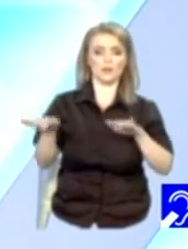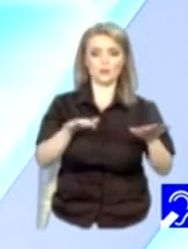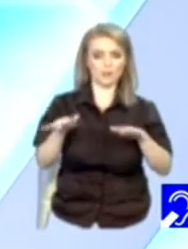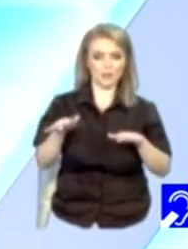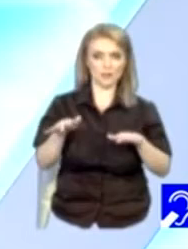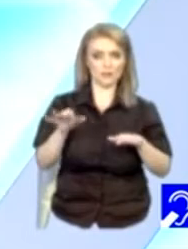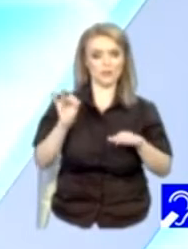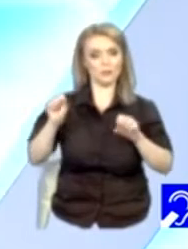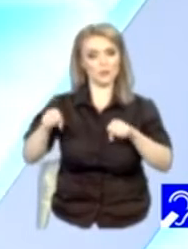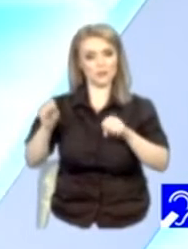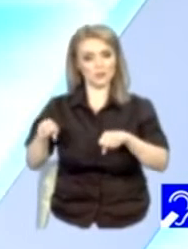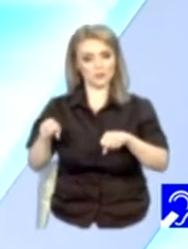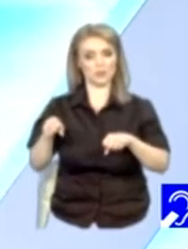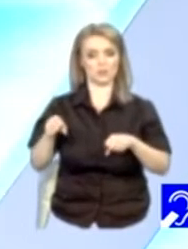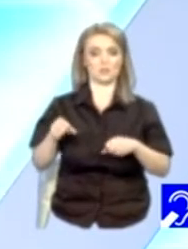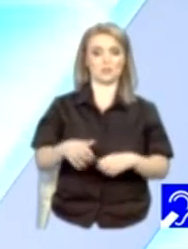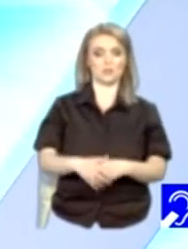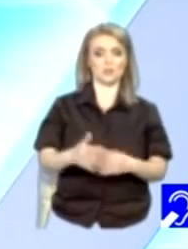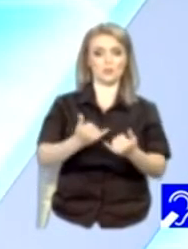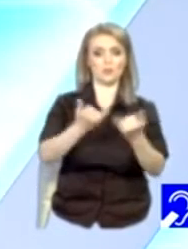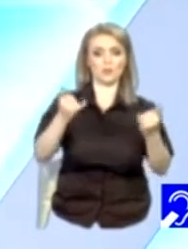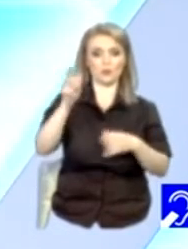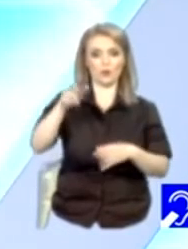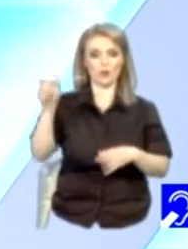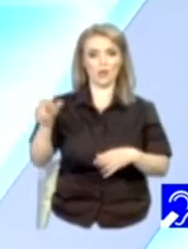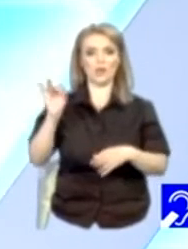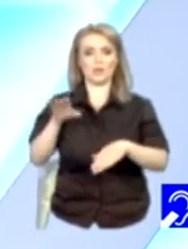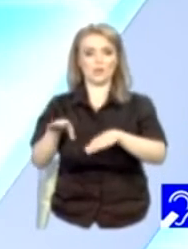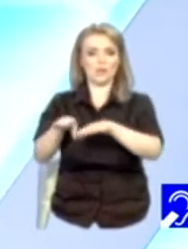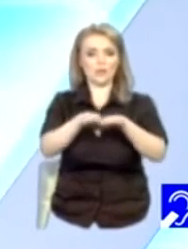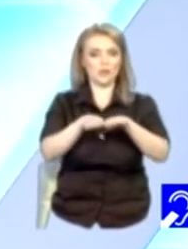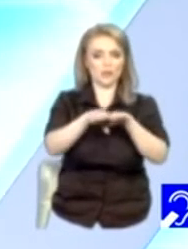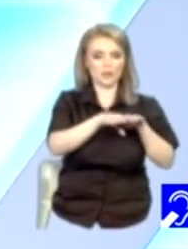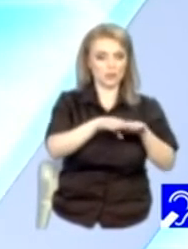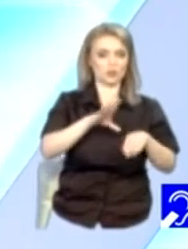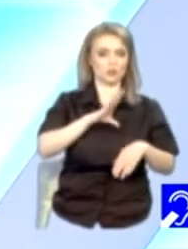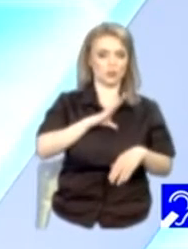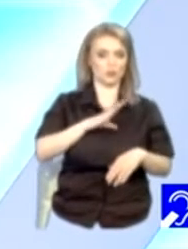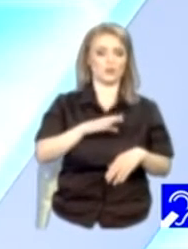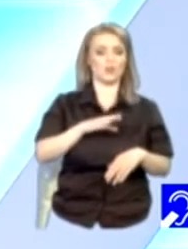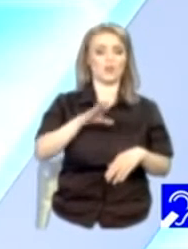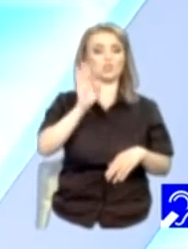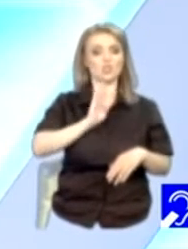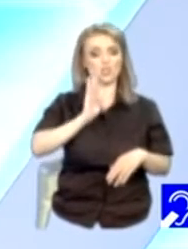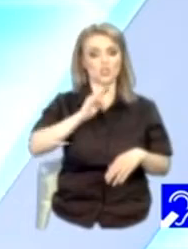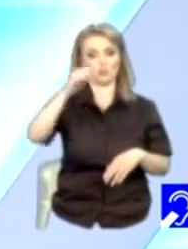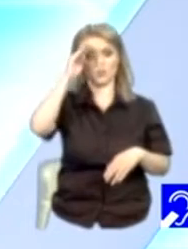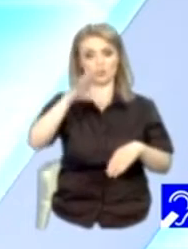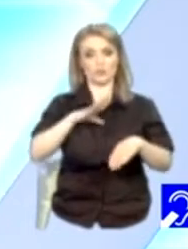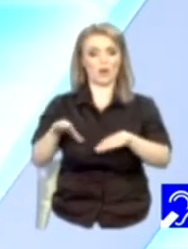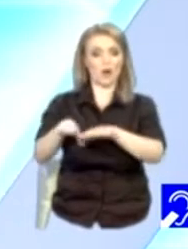creativității și potențialului uman, inclusiv prin egalitate de gen. 52% din lista noastră, din lista